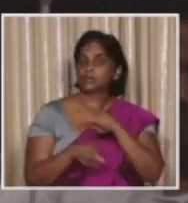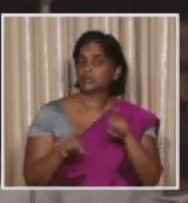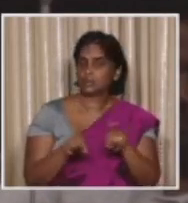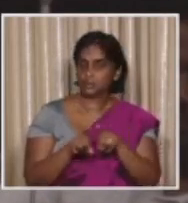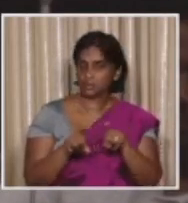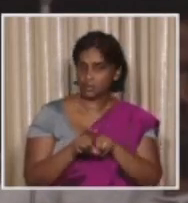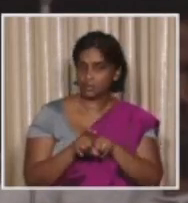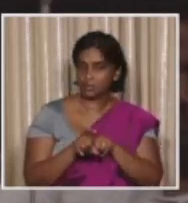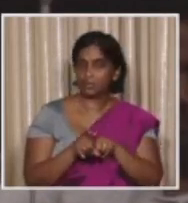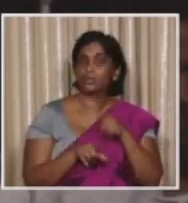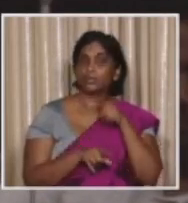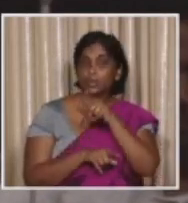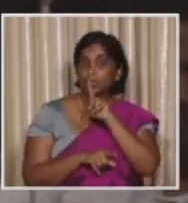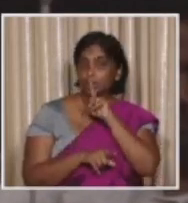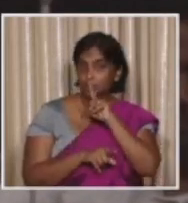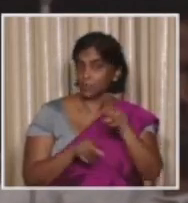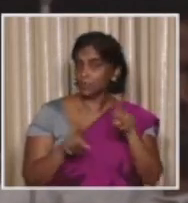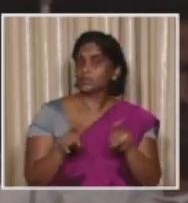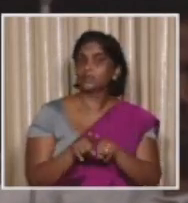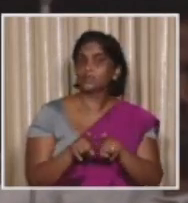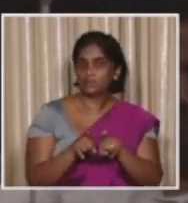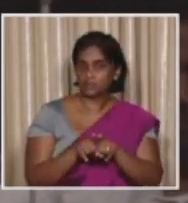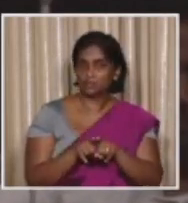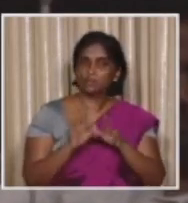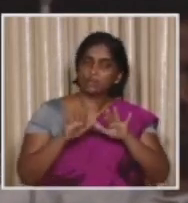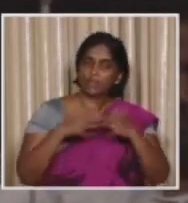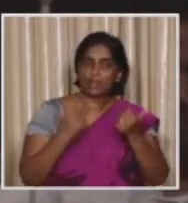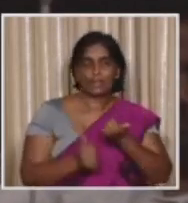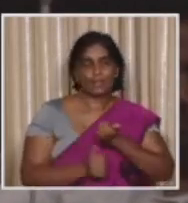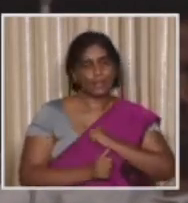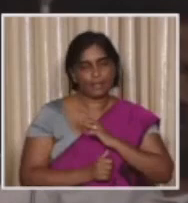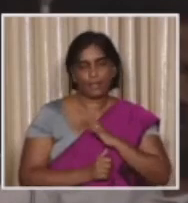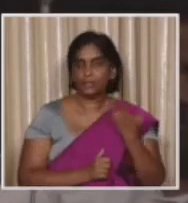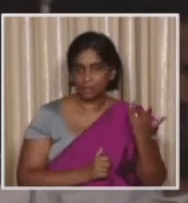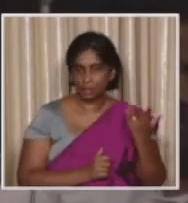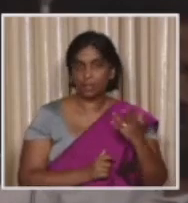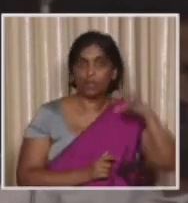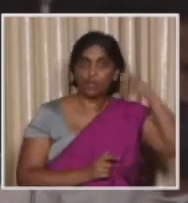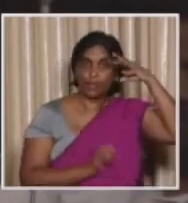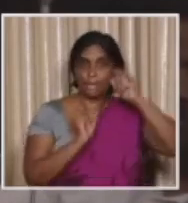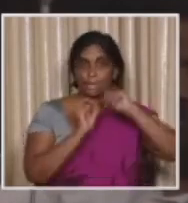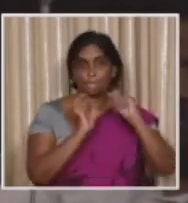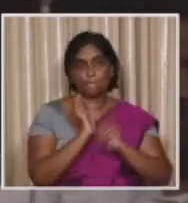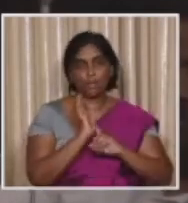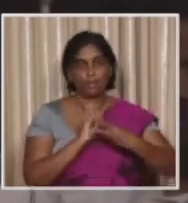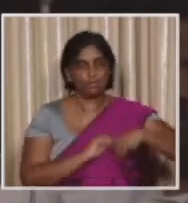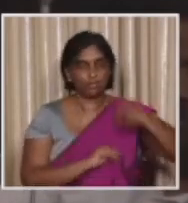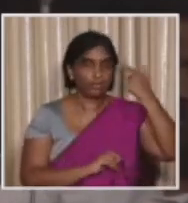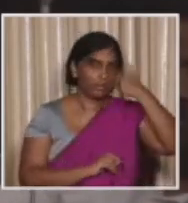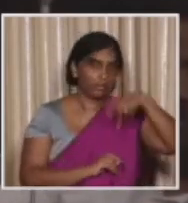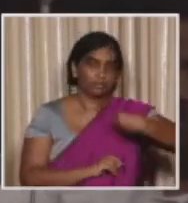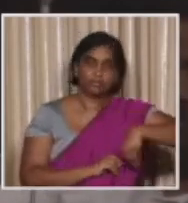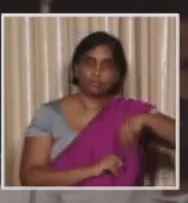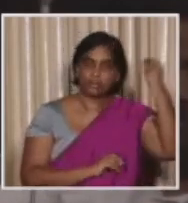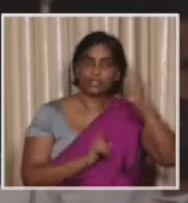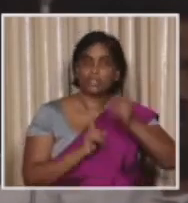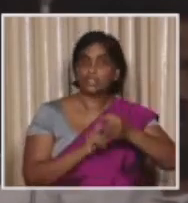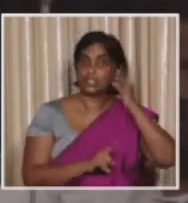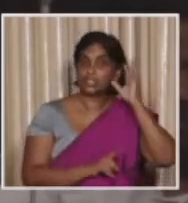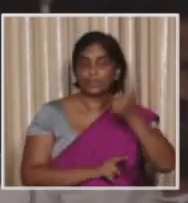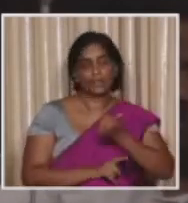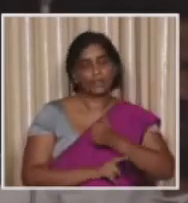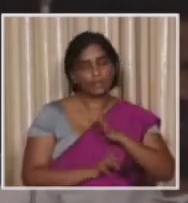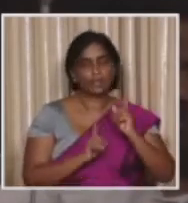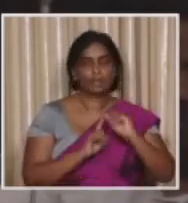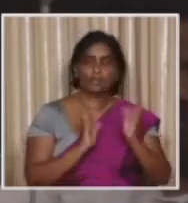තමයි ඔබතුමා කිව්ව ආකාරයටම කවුරුවත් කැමති නැහැ විදුලි බිල වැඩි කරන්න, ඉන්ධන මිල වැඩි කරන්න. ජනාධිපතිතුමා කැමතිත්